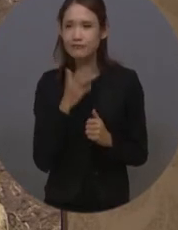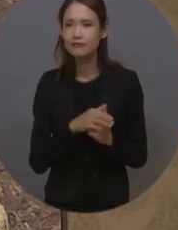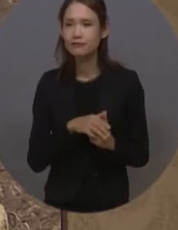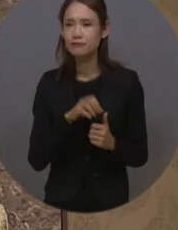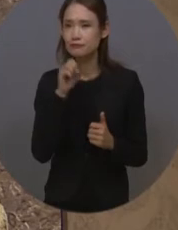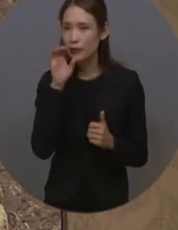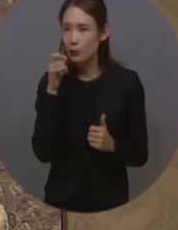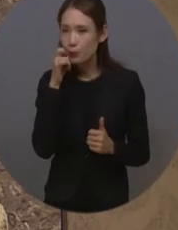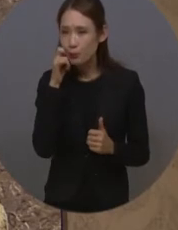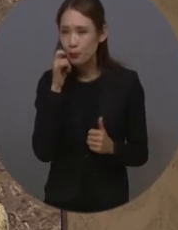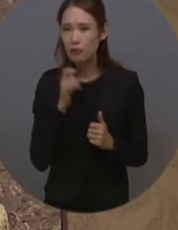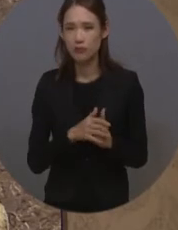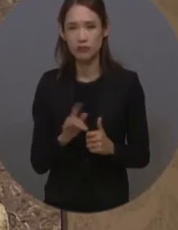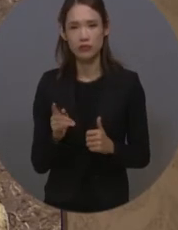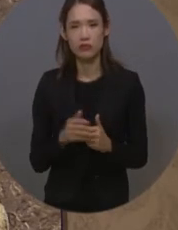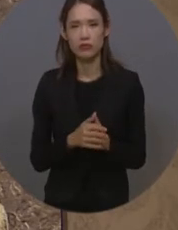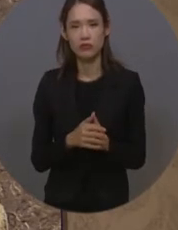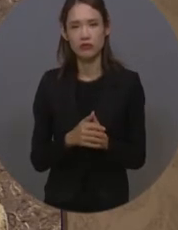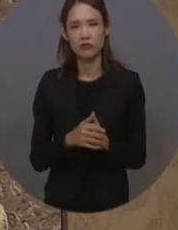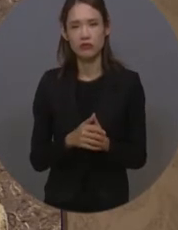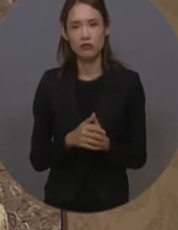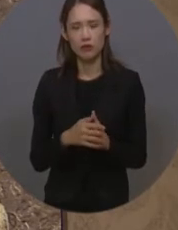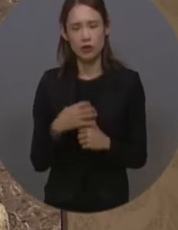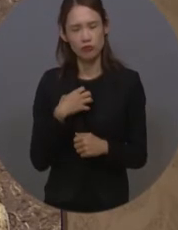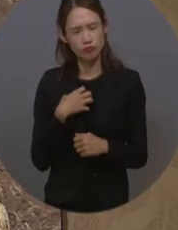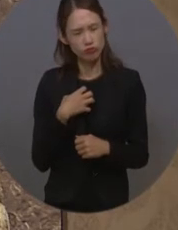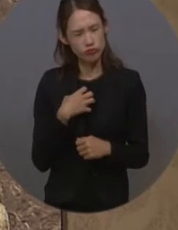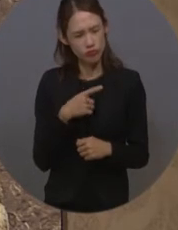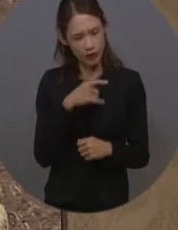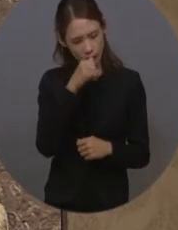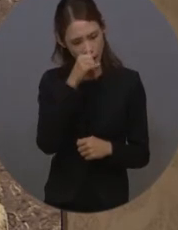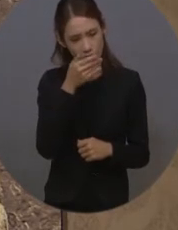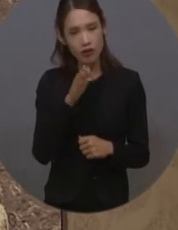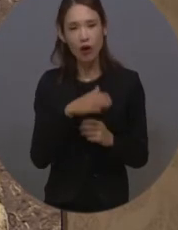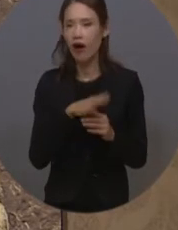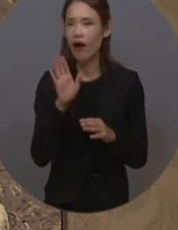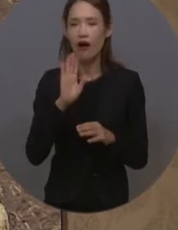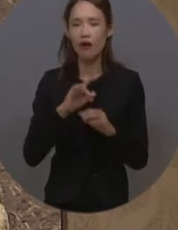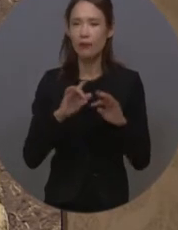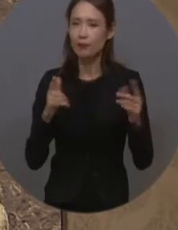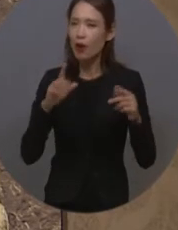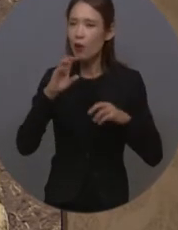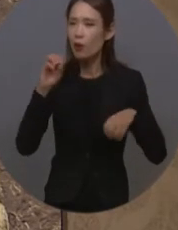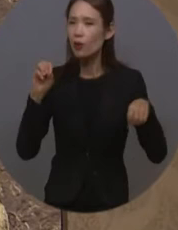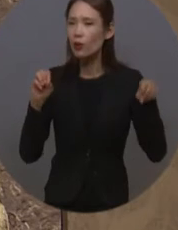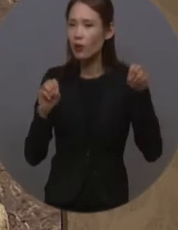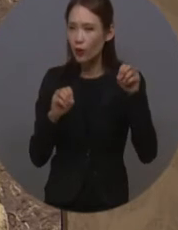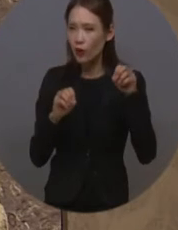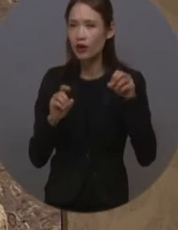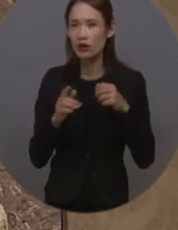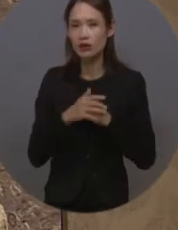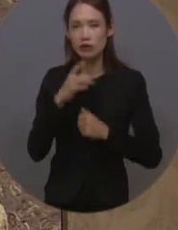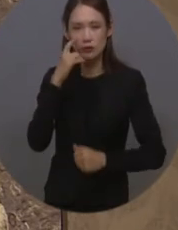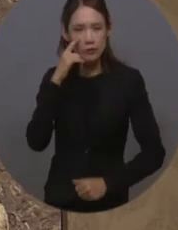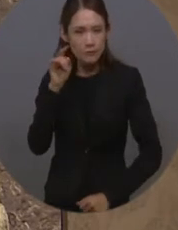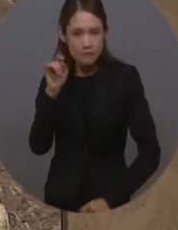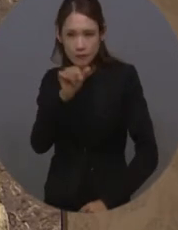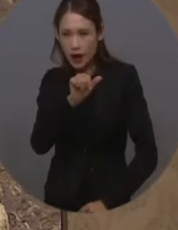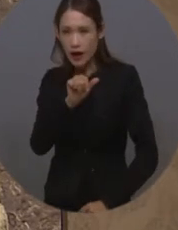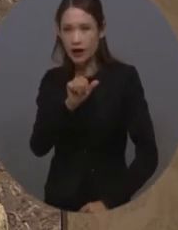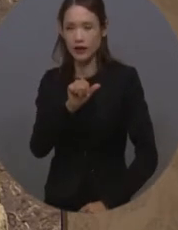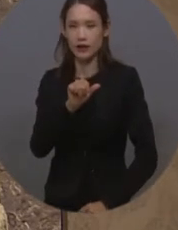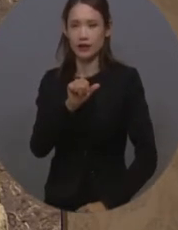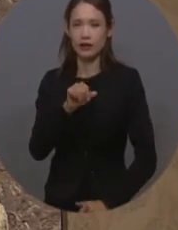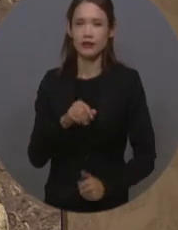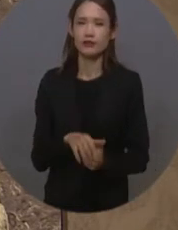사람들이 다소의 어떤 그런 우려가 있는데, 오히려 그로 인해서 눈썰미나 또